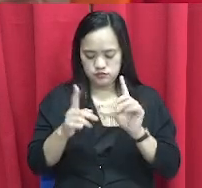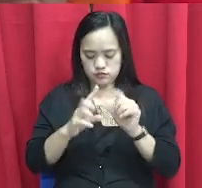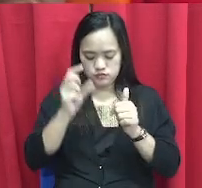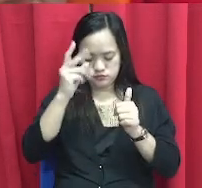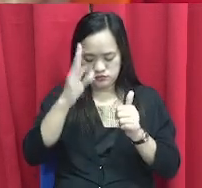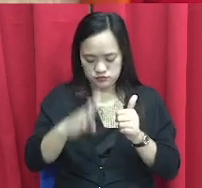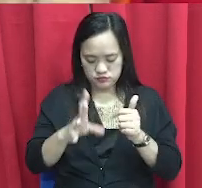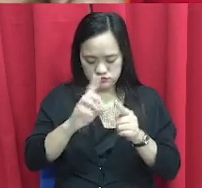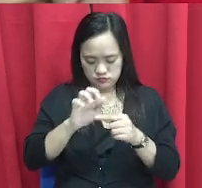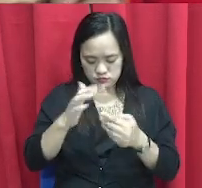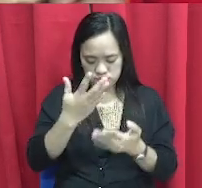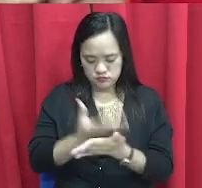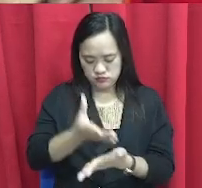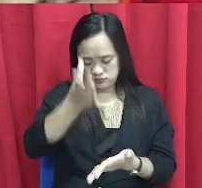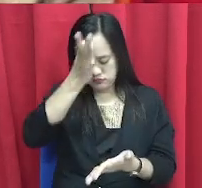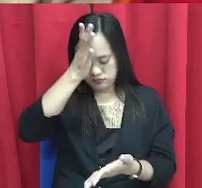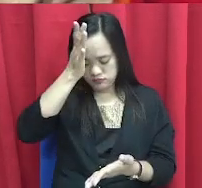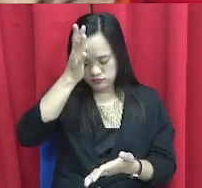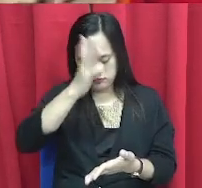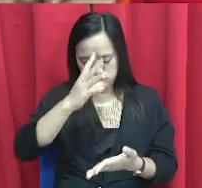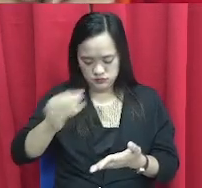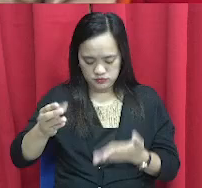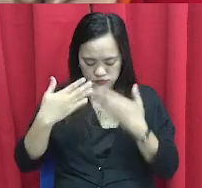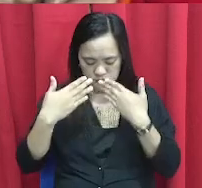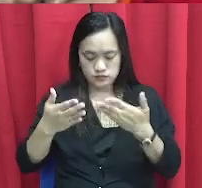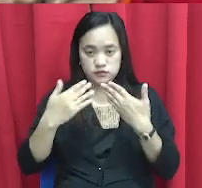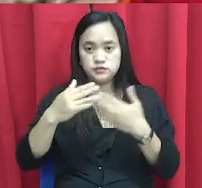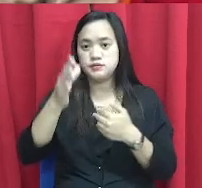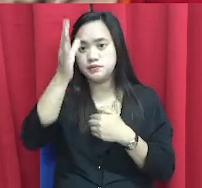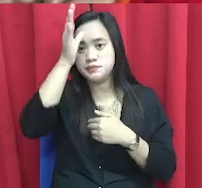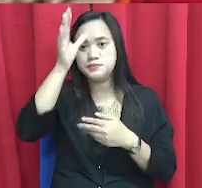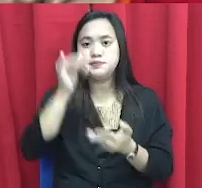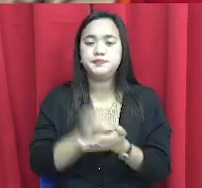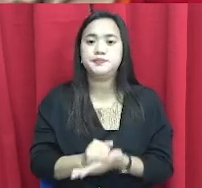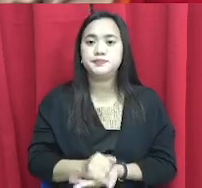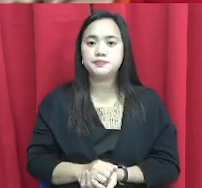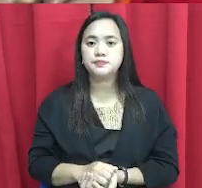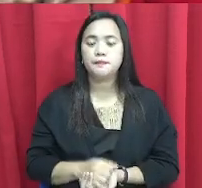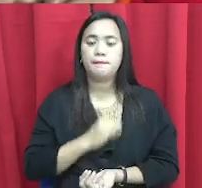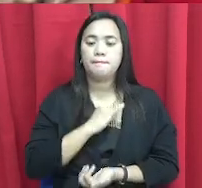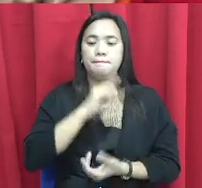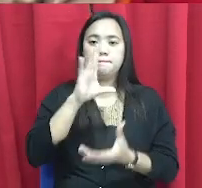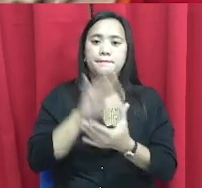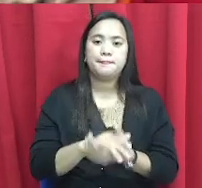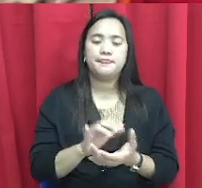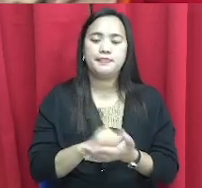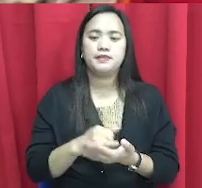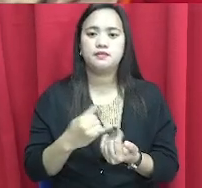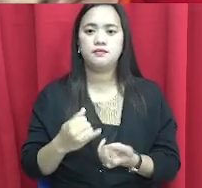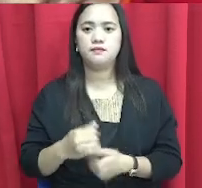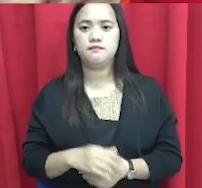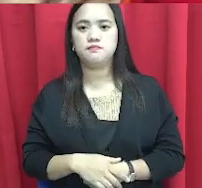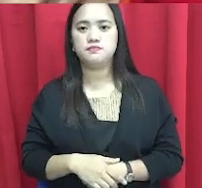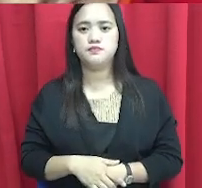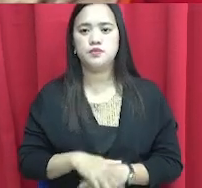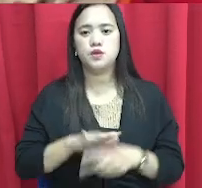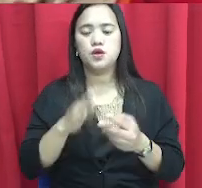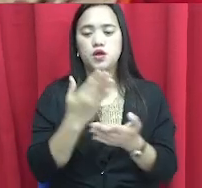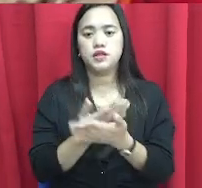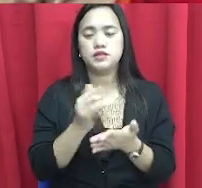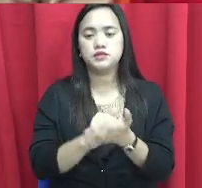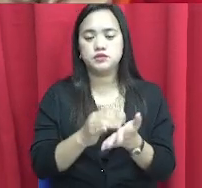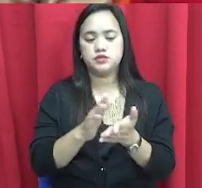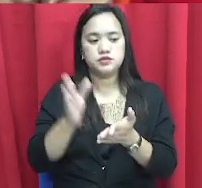mga fathers at tatay po na kasama po namin ay Believe na ito pong ah inyo pong napakinggan at